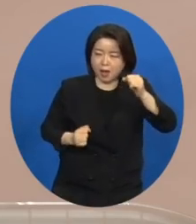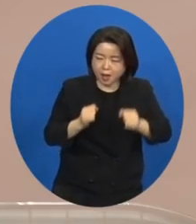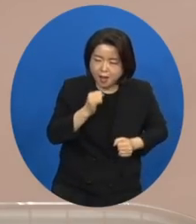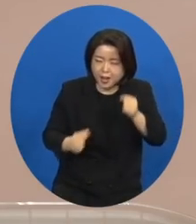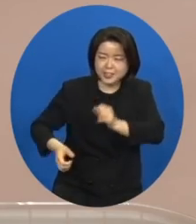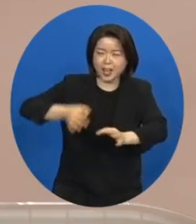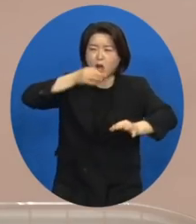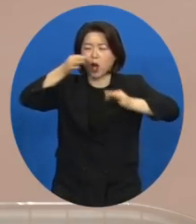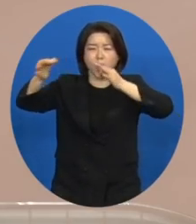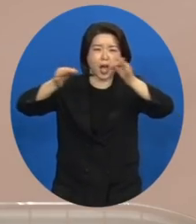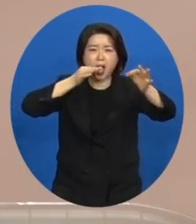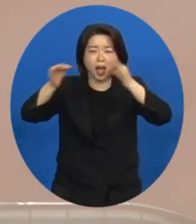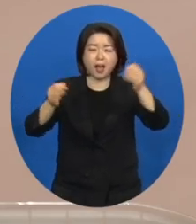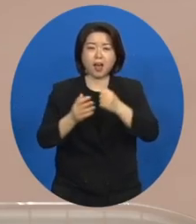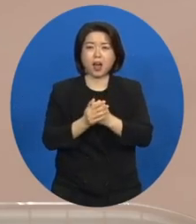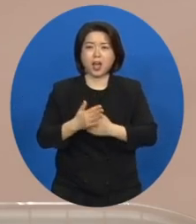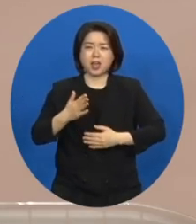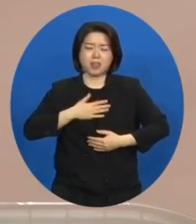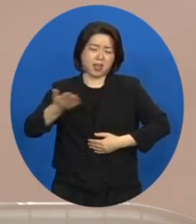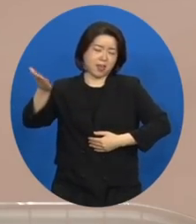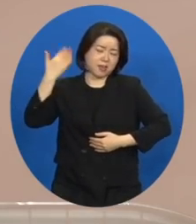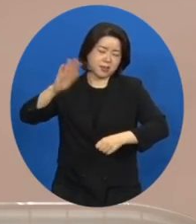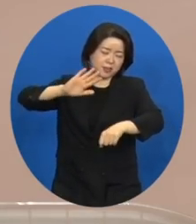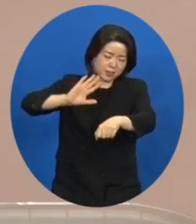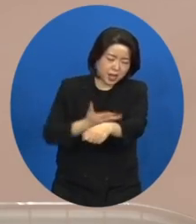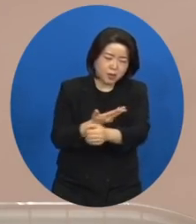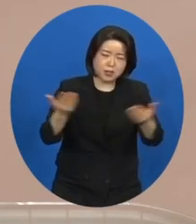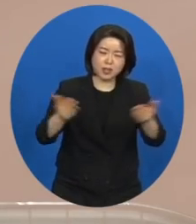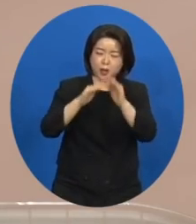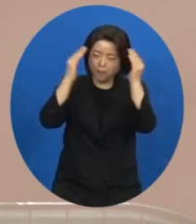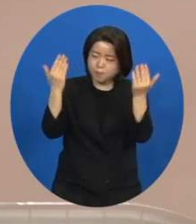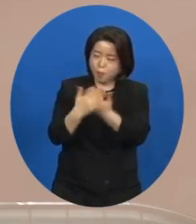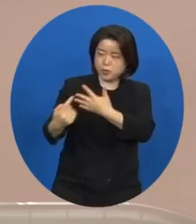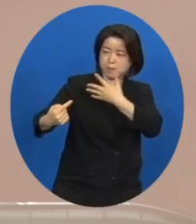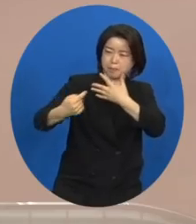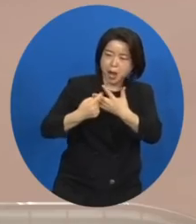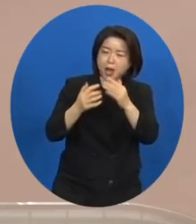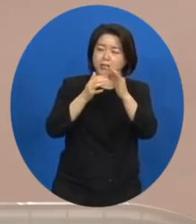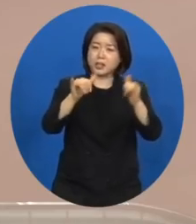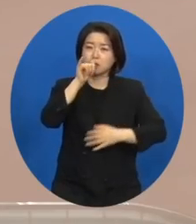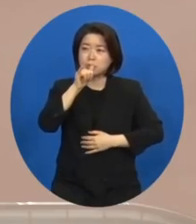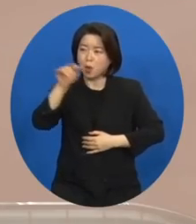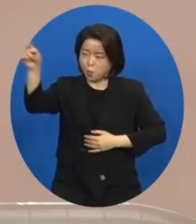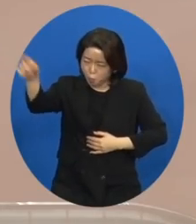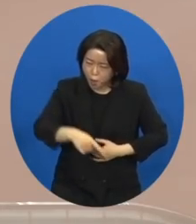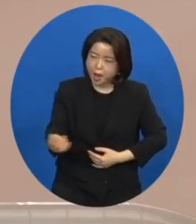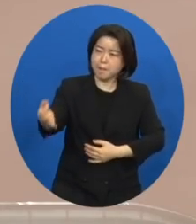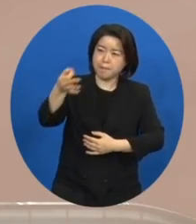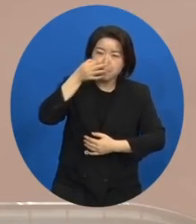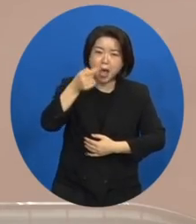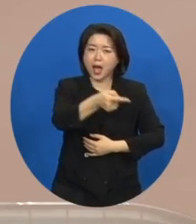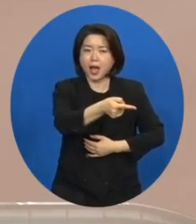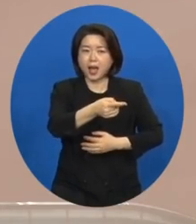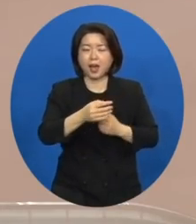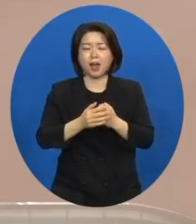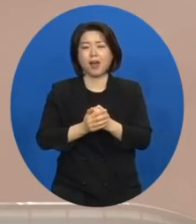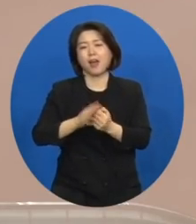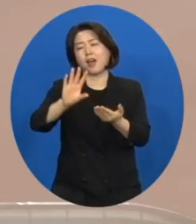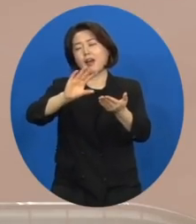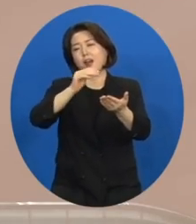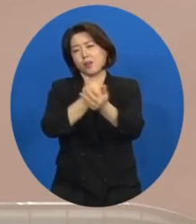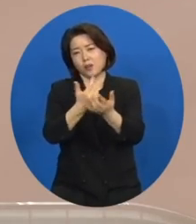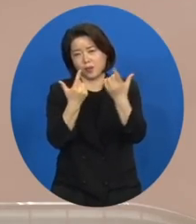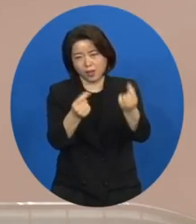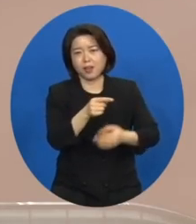시작합니다 내가 한 일을 모두 알아 마치신 분 이 겠습니다 와서 보십시오 그분이 그리스도가 않을까요